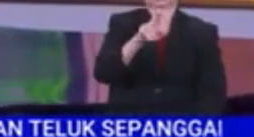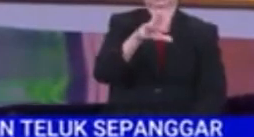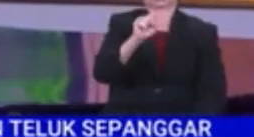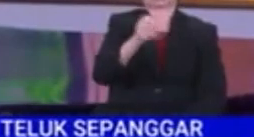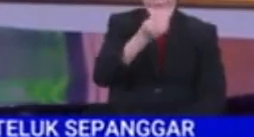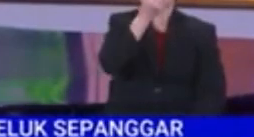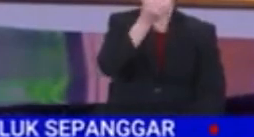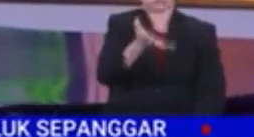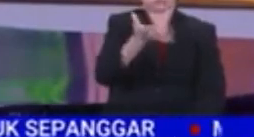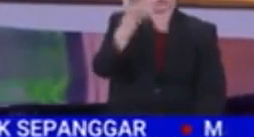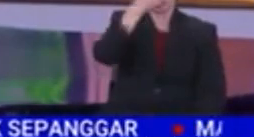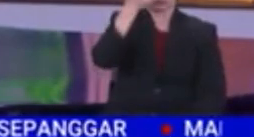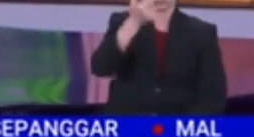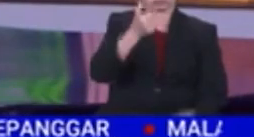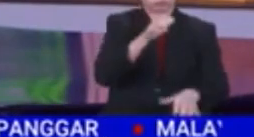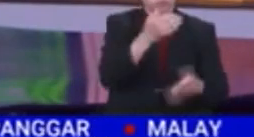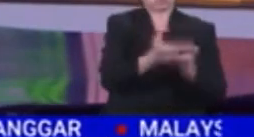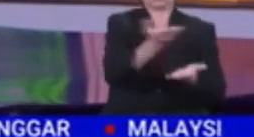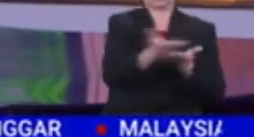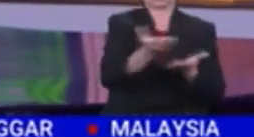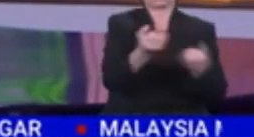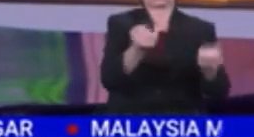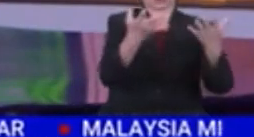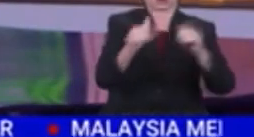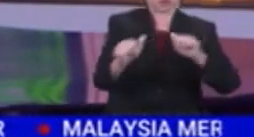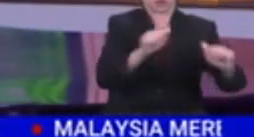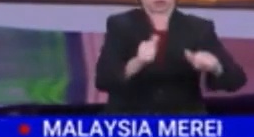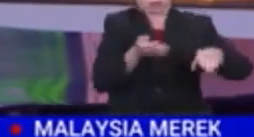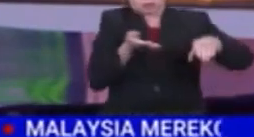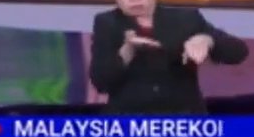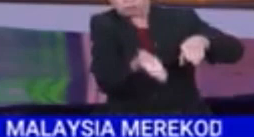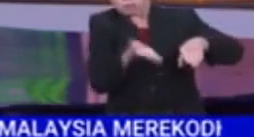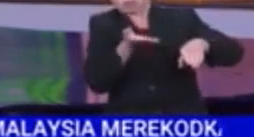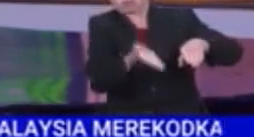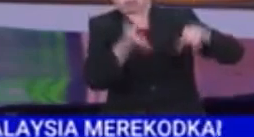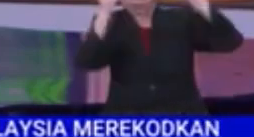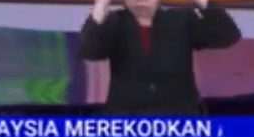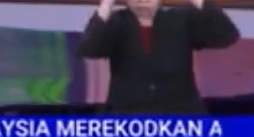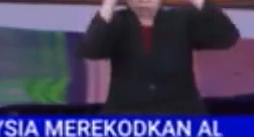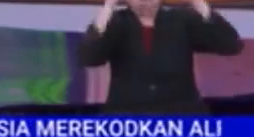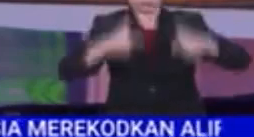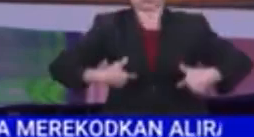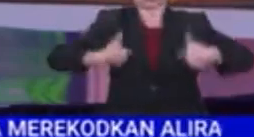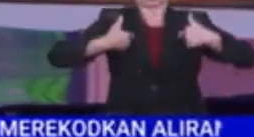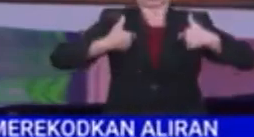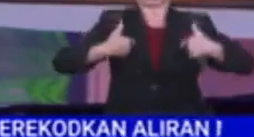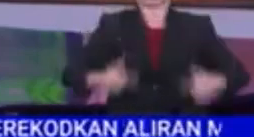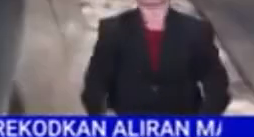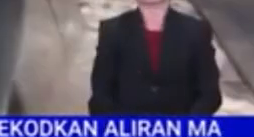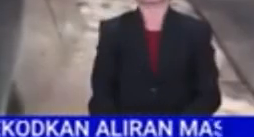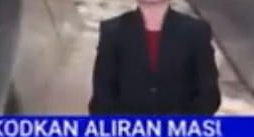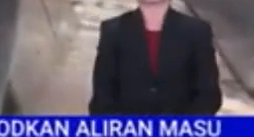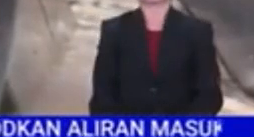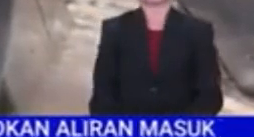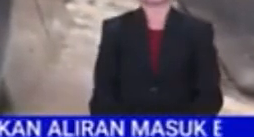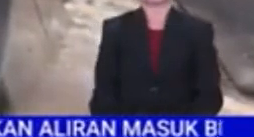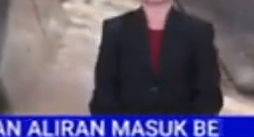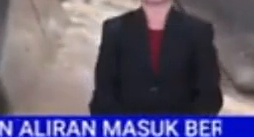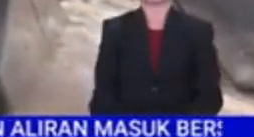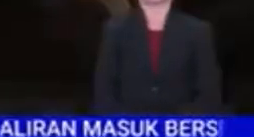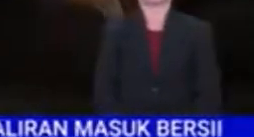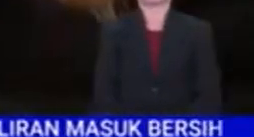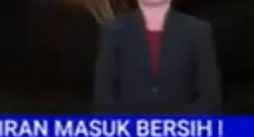memberitahu ia clan-nya permintaan tinggi bagi activity korban khusus terhadap lebih hidup Hai